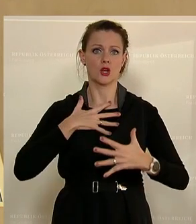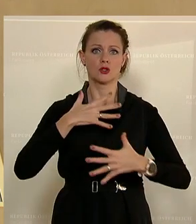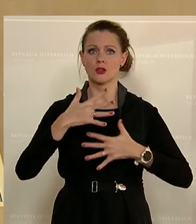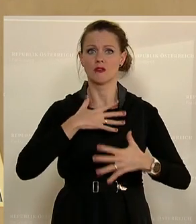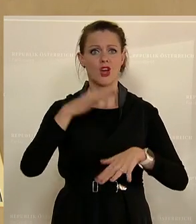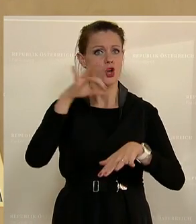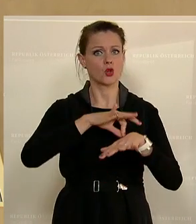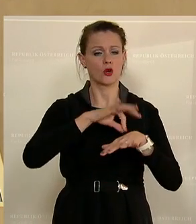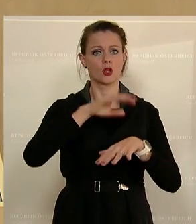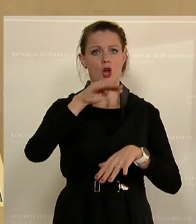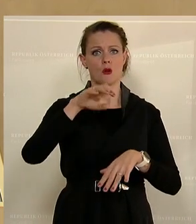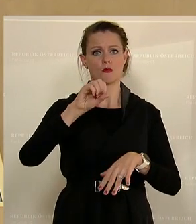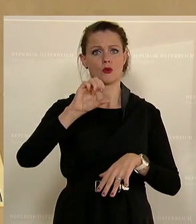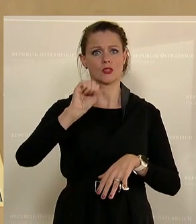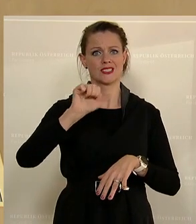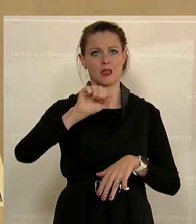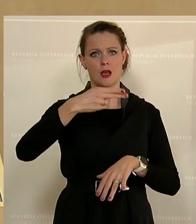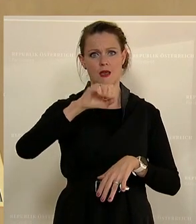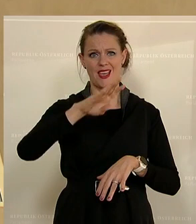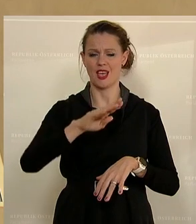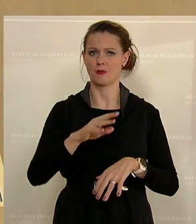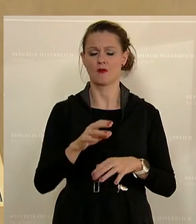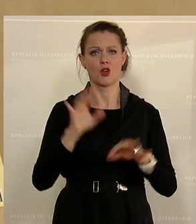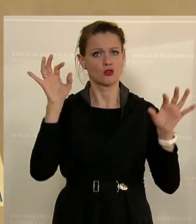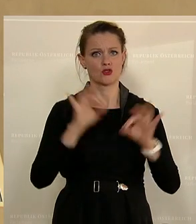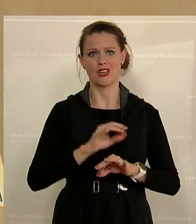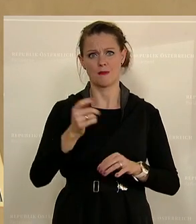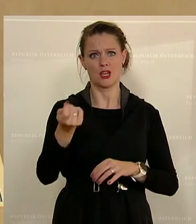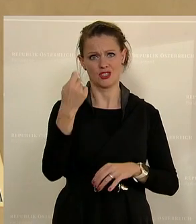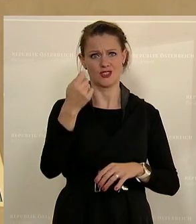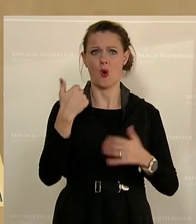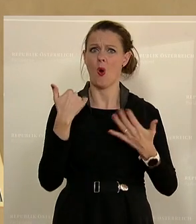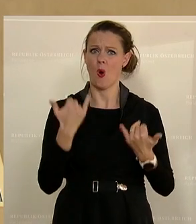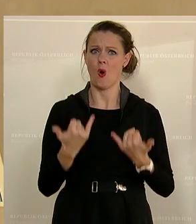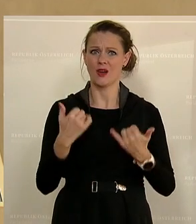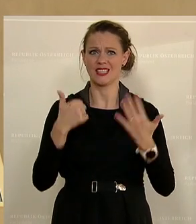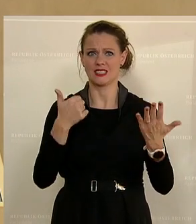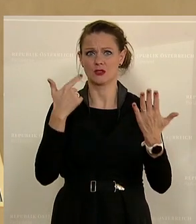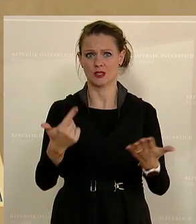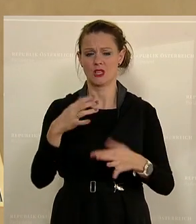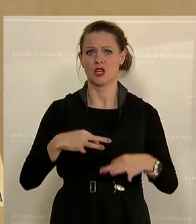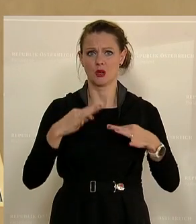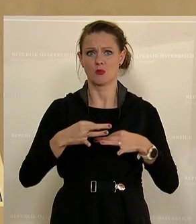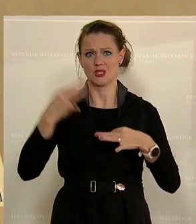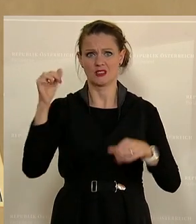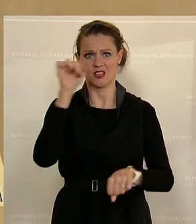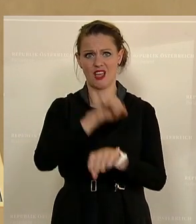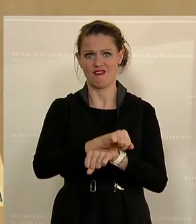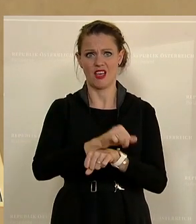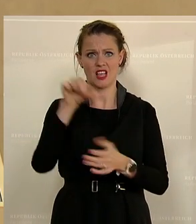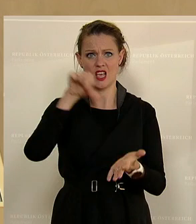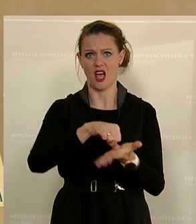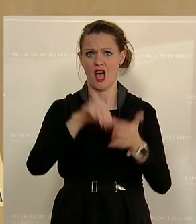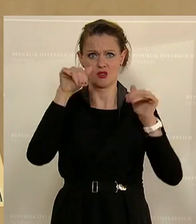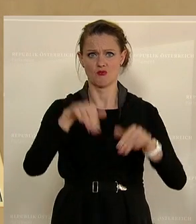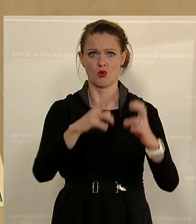Mossaheb, noch dazu, wo er dieses tragische Schicksal hat, dass er heute seinen 76. Geburtstag im Gefängnis im Iran